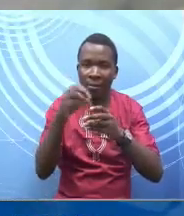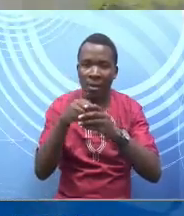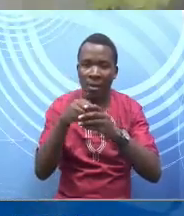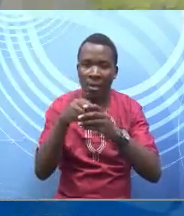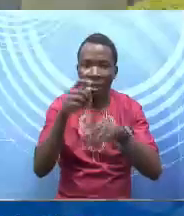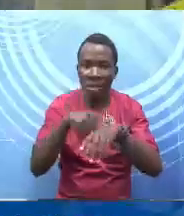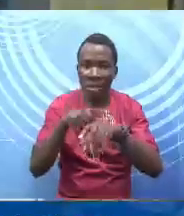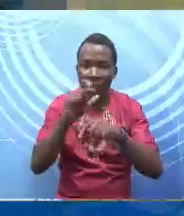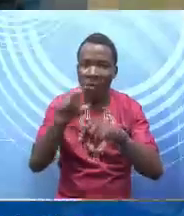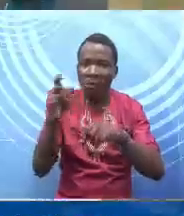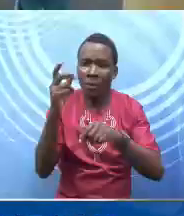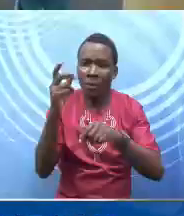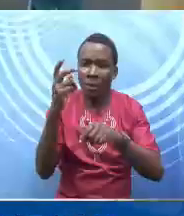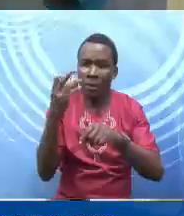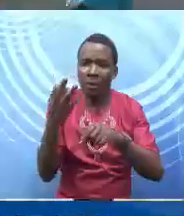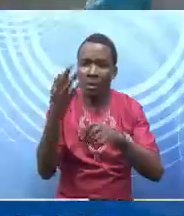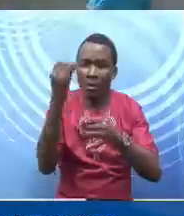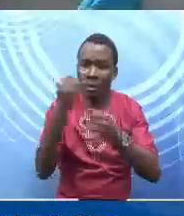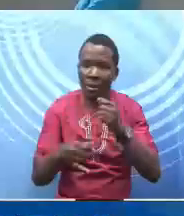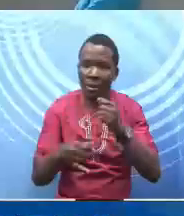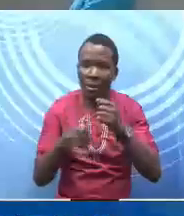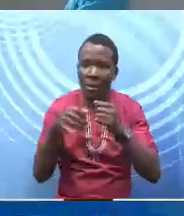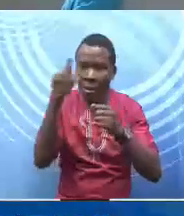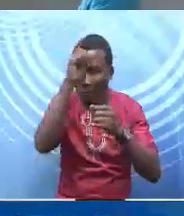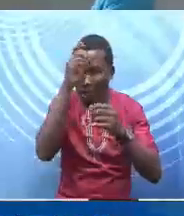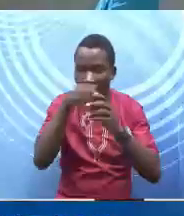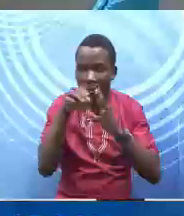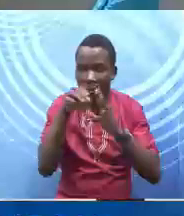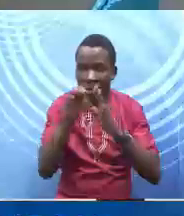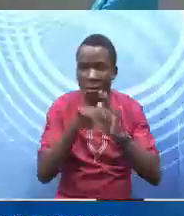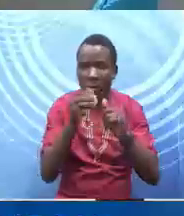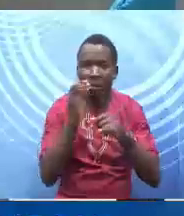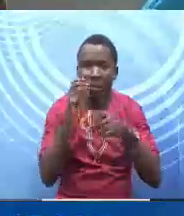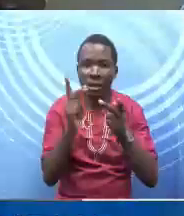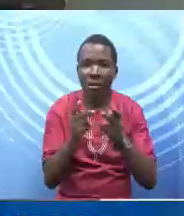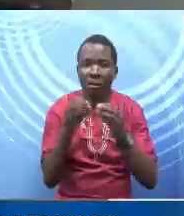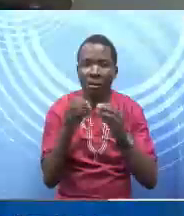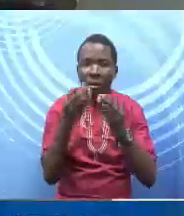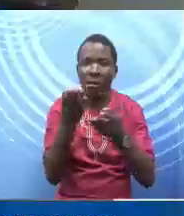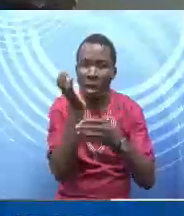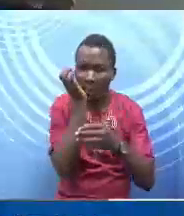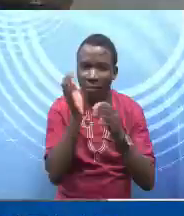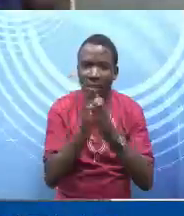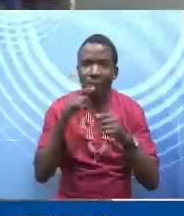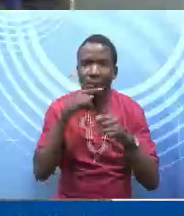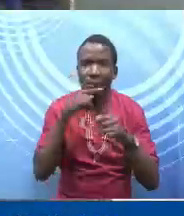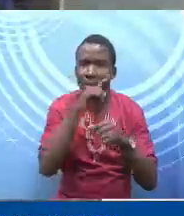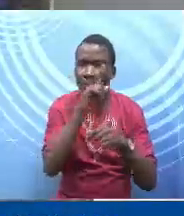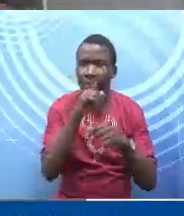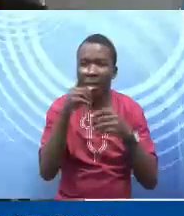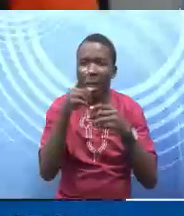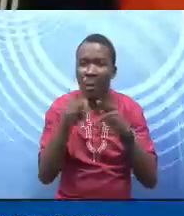iki gihe cy'ibyumweru bitatu bigiye gushira abaturage bari muri gahunda ya guma mu rugo aho bari mu guhabwa ibishyimbo ndetse na kawunga